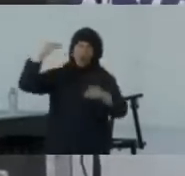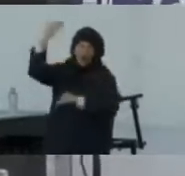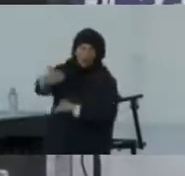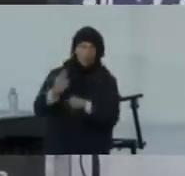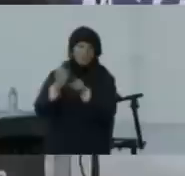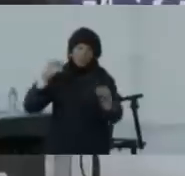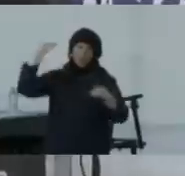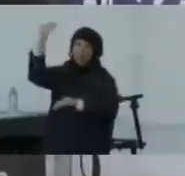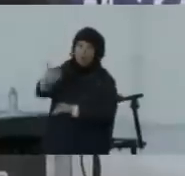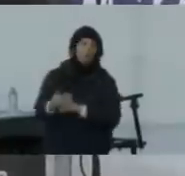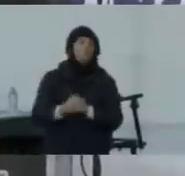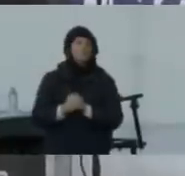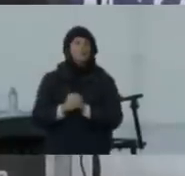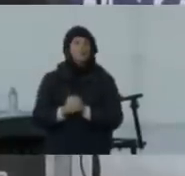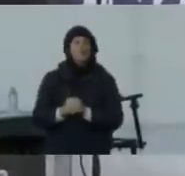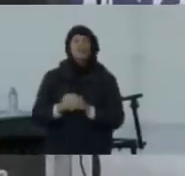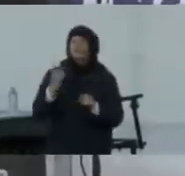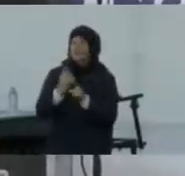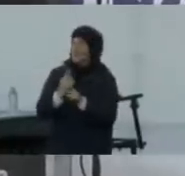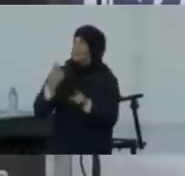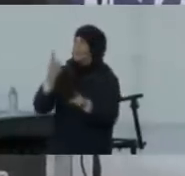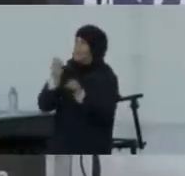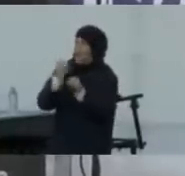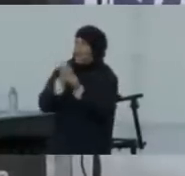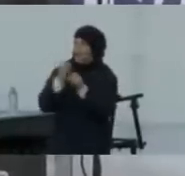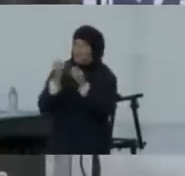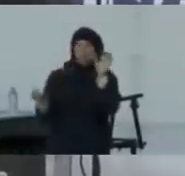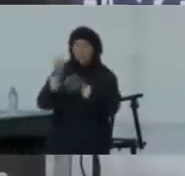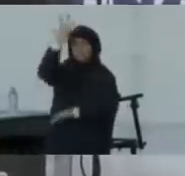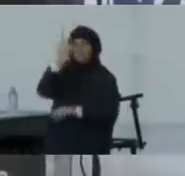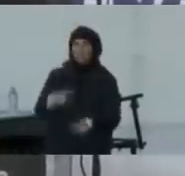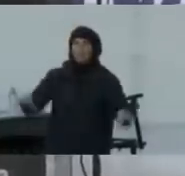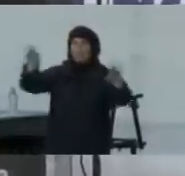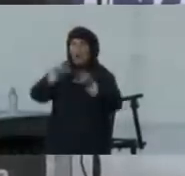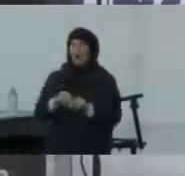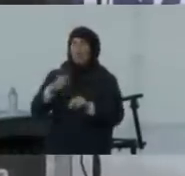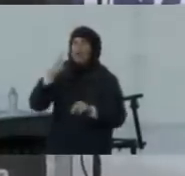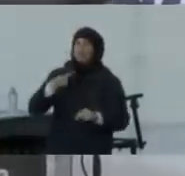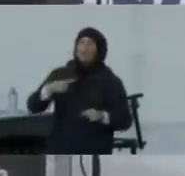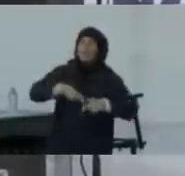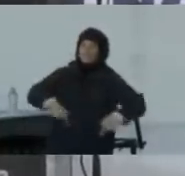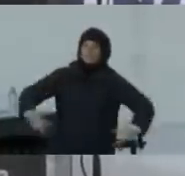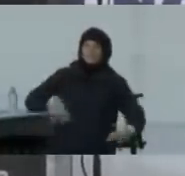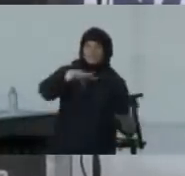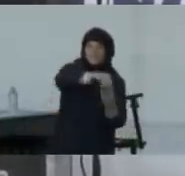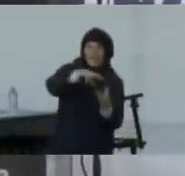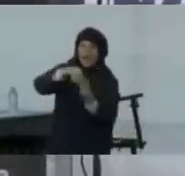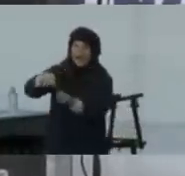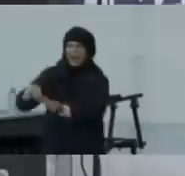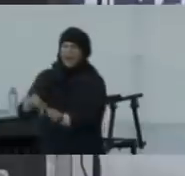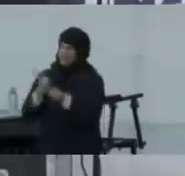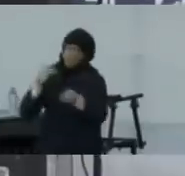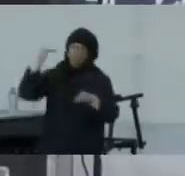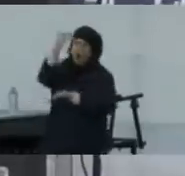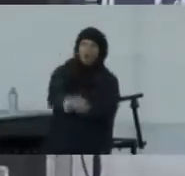andremo oltre, ce lo dovremo reinventare il lavoro, andremo oltre i sindacati che sono esattamente come i partiti,